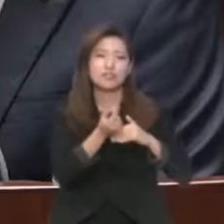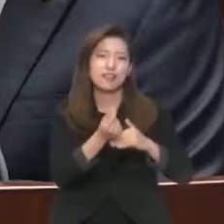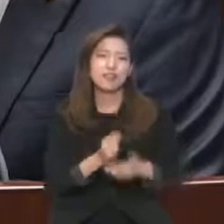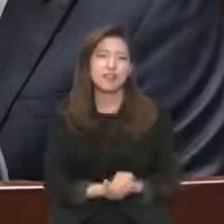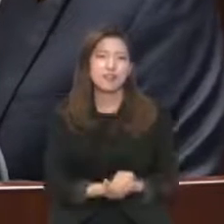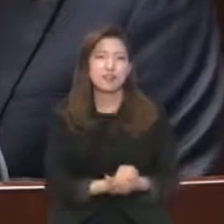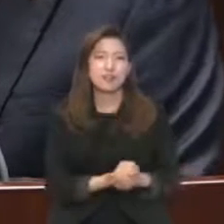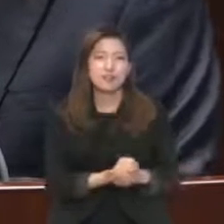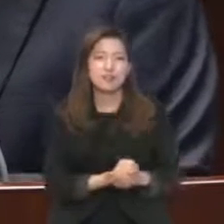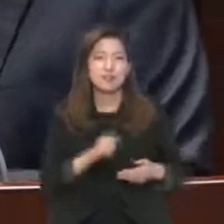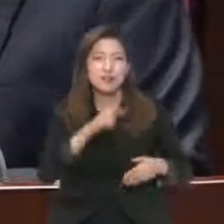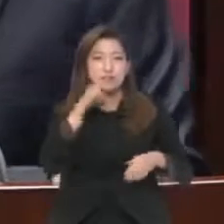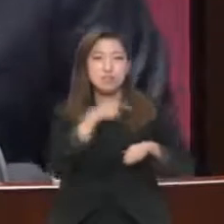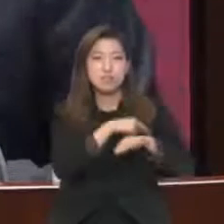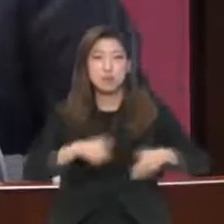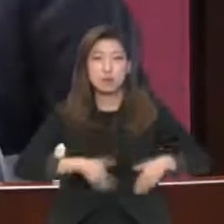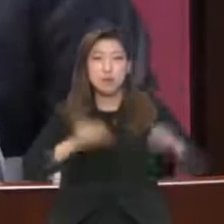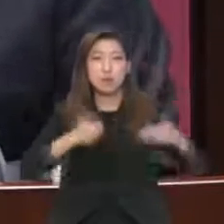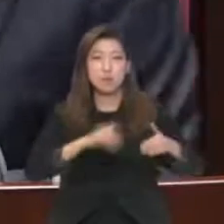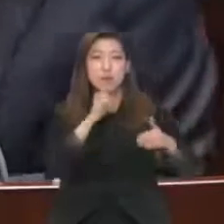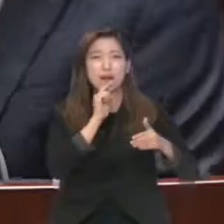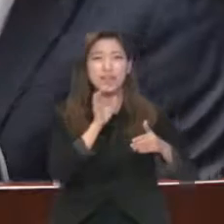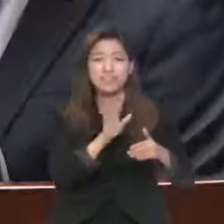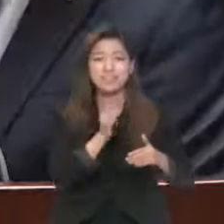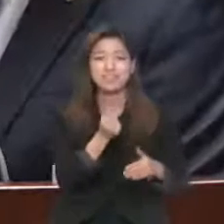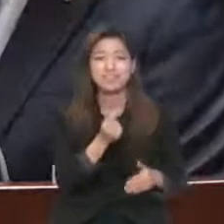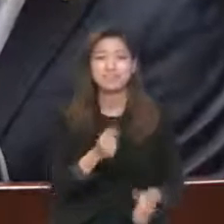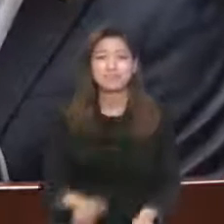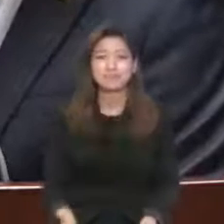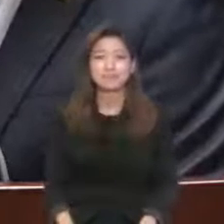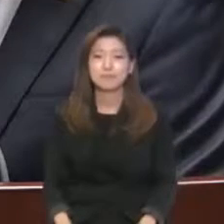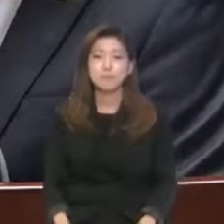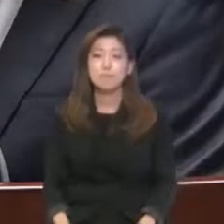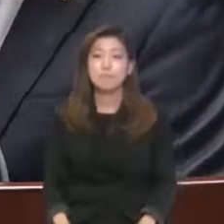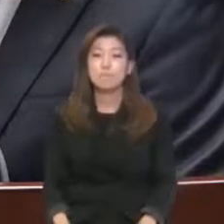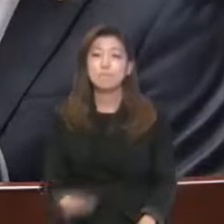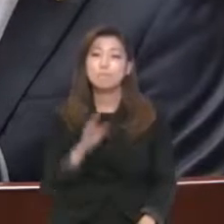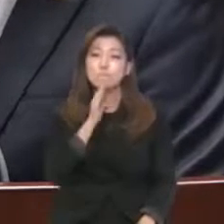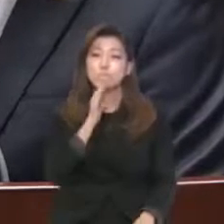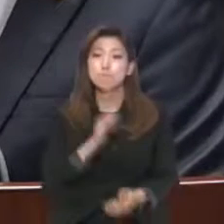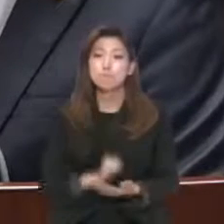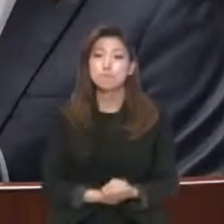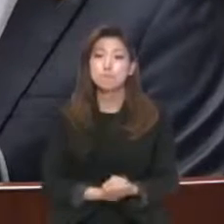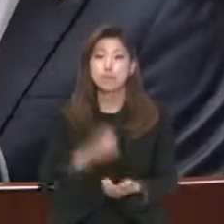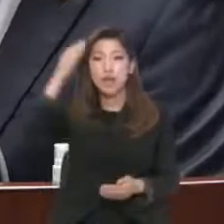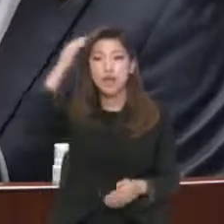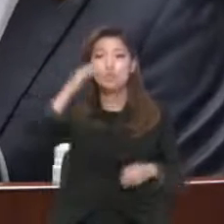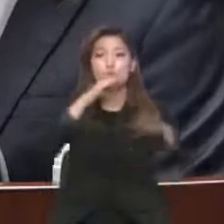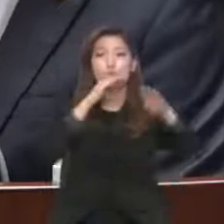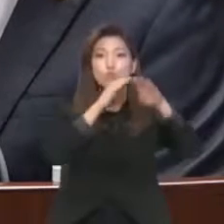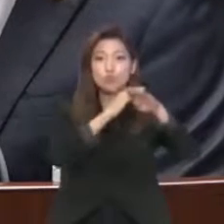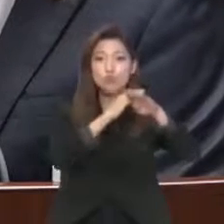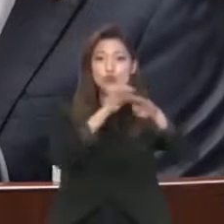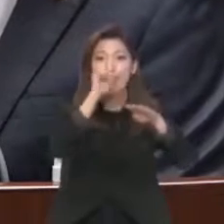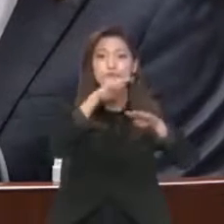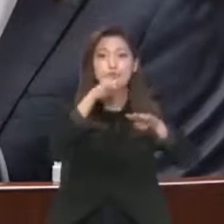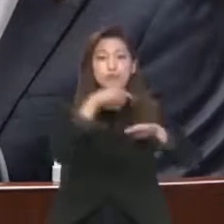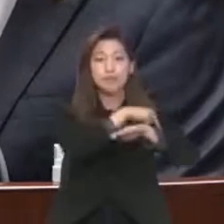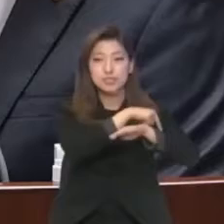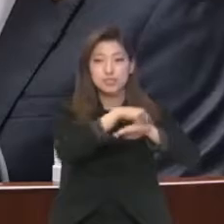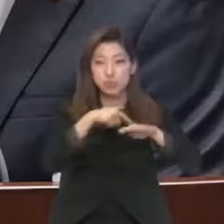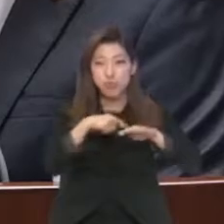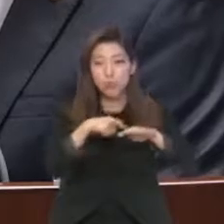성급한 평가할 수 있다고 봅니다. 네, 동의합니다. 방금 말씀하신 민족주의적 특수성과 제가 소개하고 강조하는